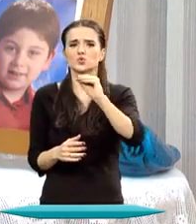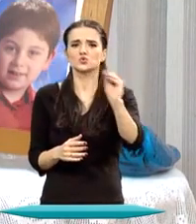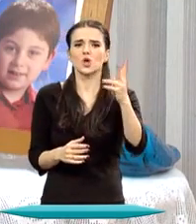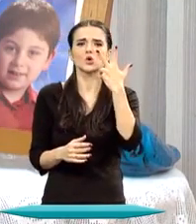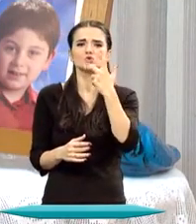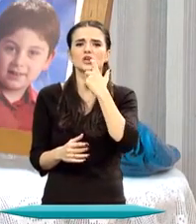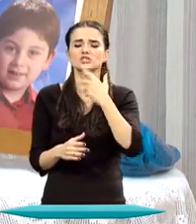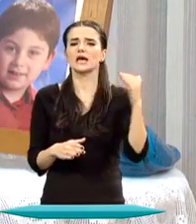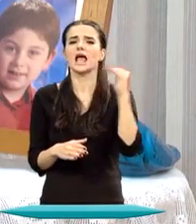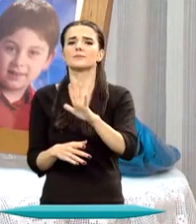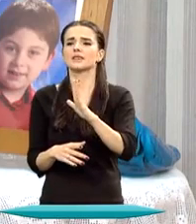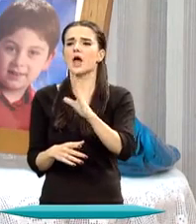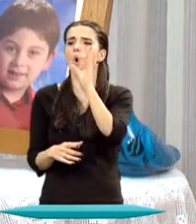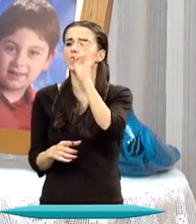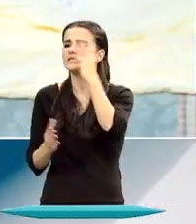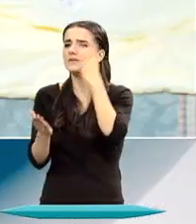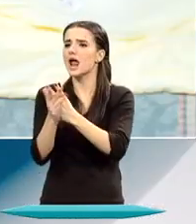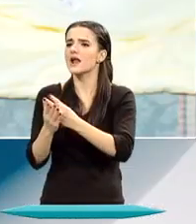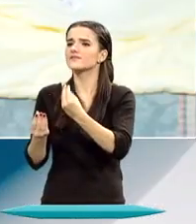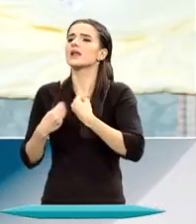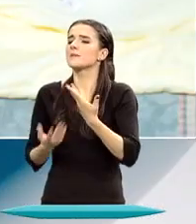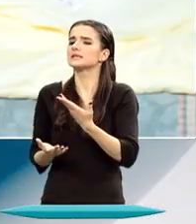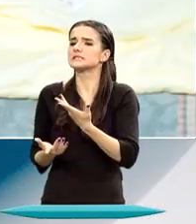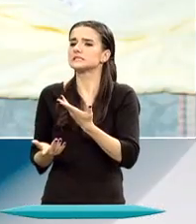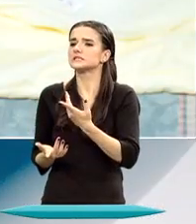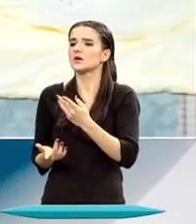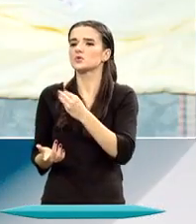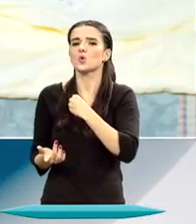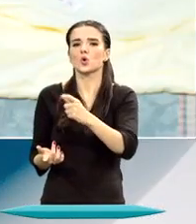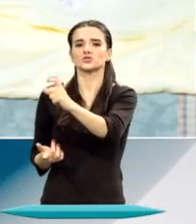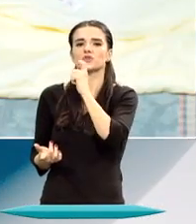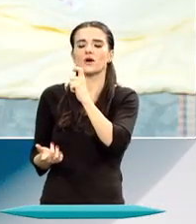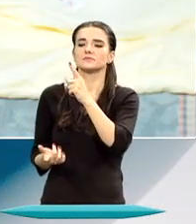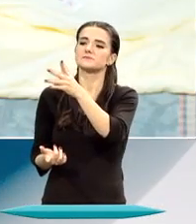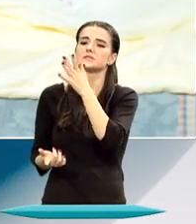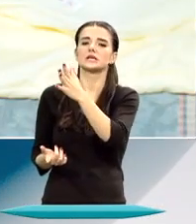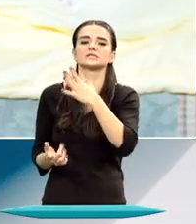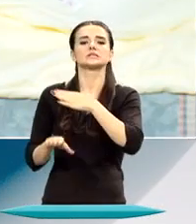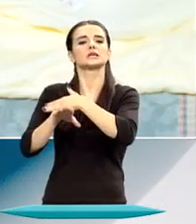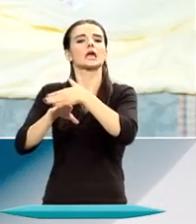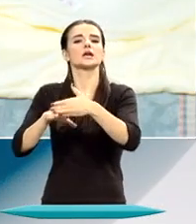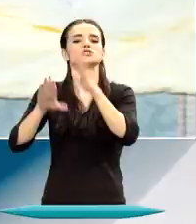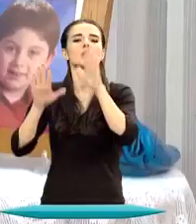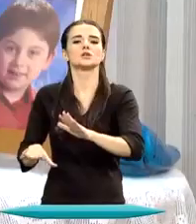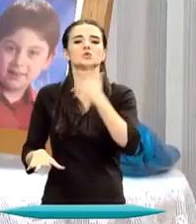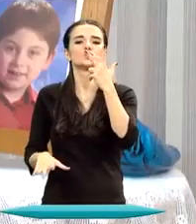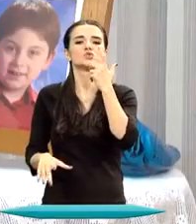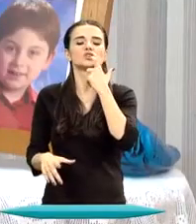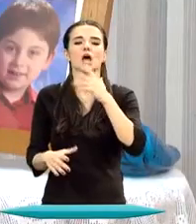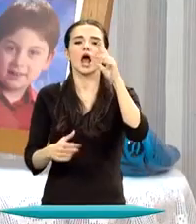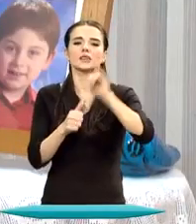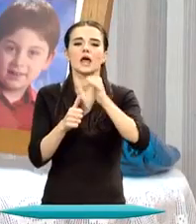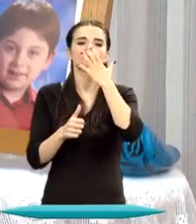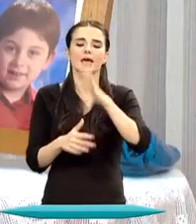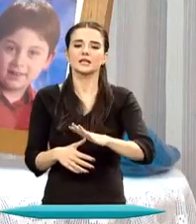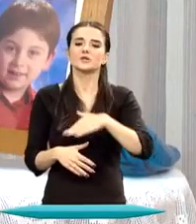yaşına gelmeden otizm teşhisi konulamazmış dedik. Durdu. Siz bilirsiniz dedi. İstiyorsanız geç kalabilirsiniz dedi. 3 yaşına kadar